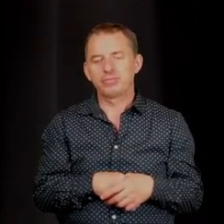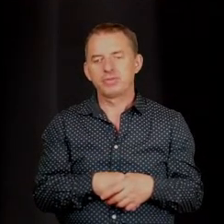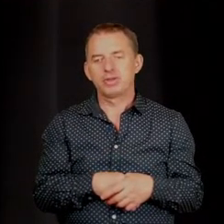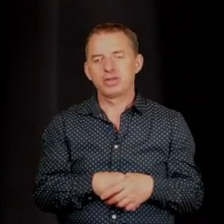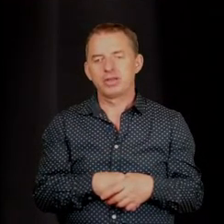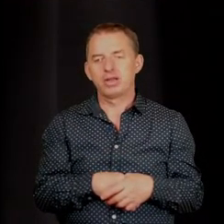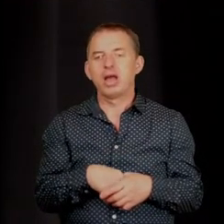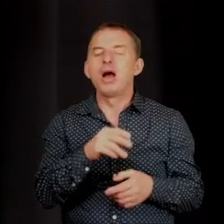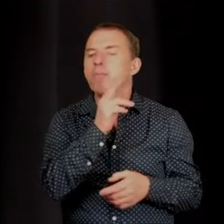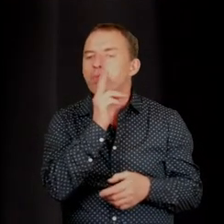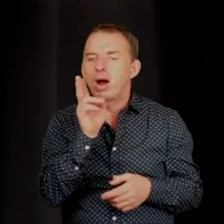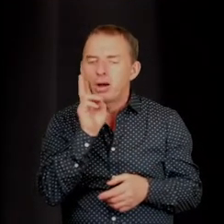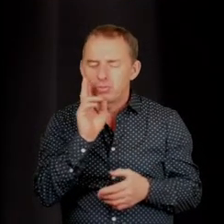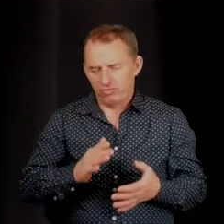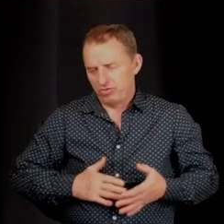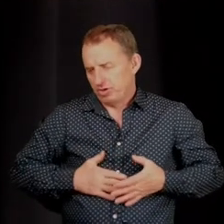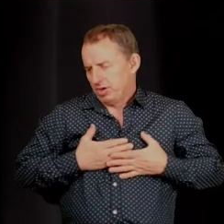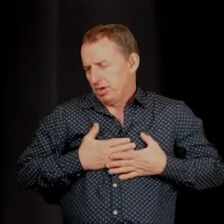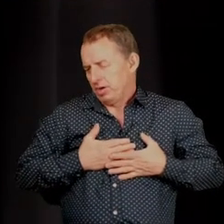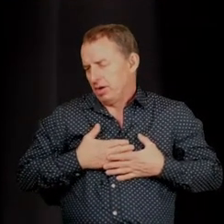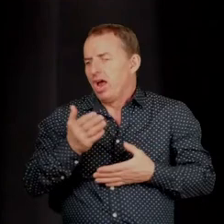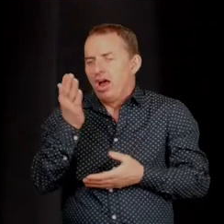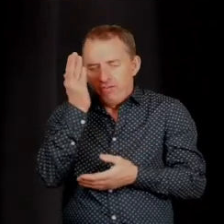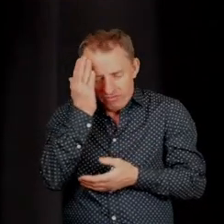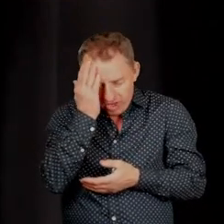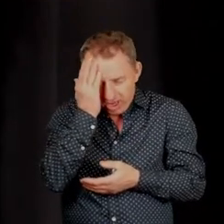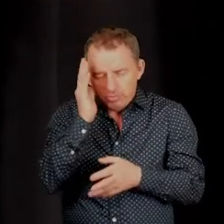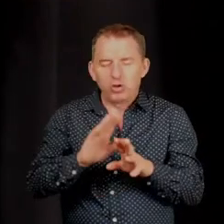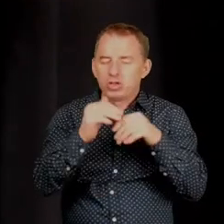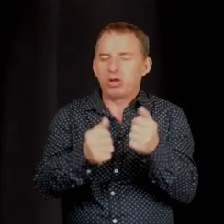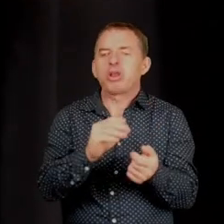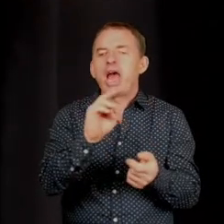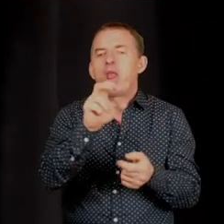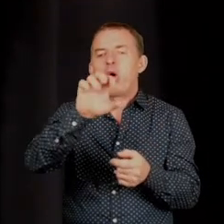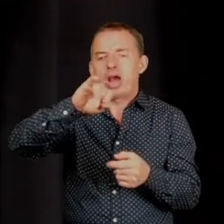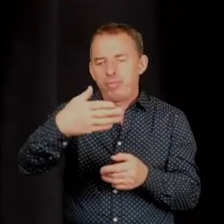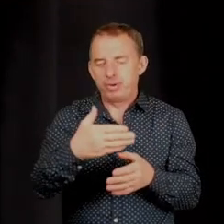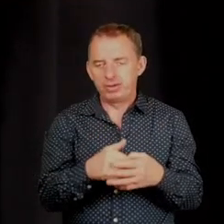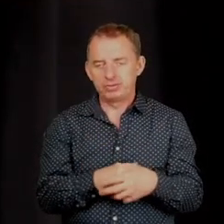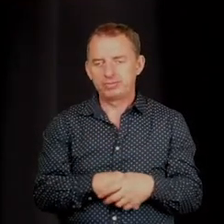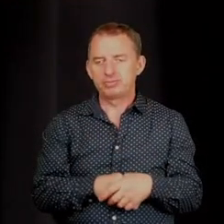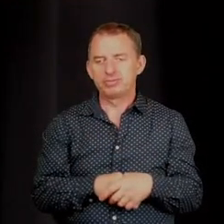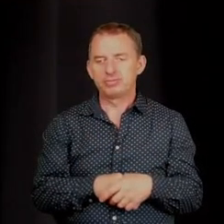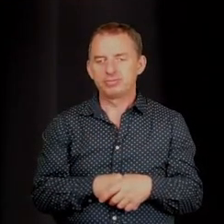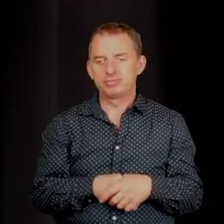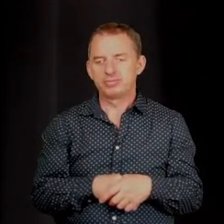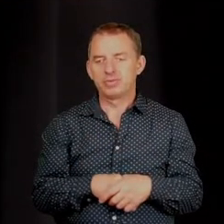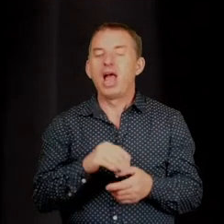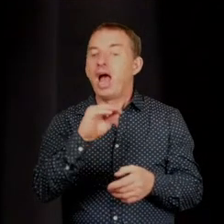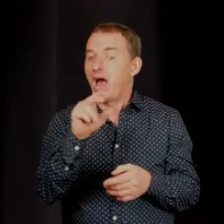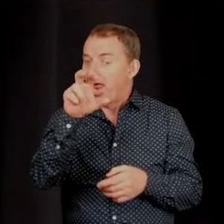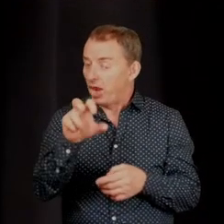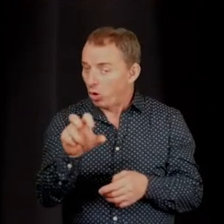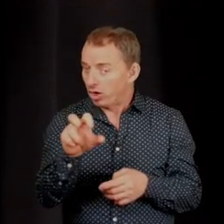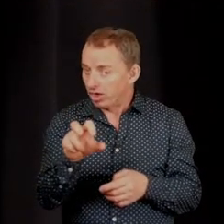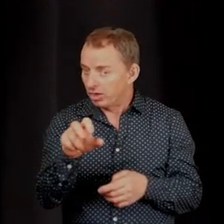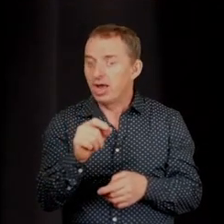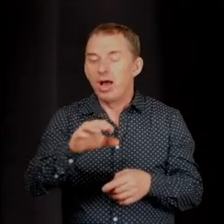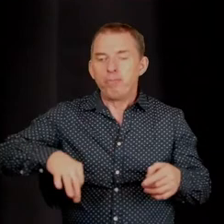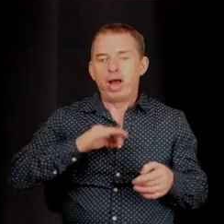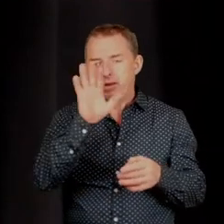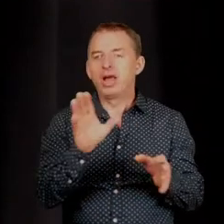Enoch. Mamo, wydaje mi się, że wiem, co stało się z Henochem. Enoch and God used to take long walks. Enoch i Pan